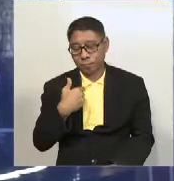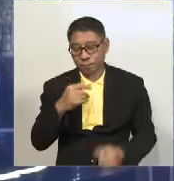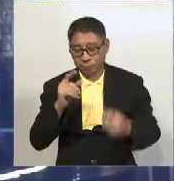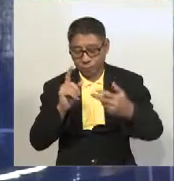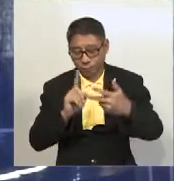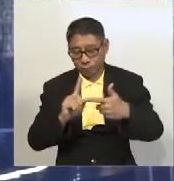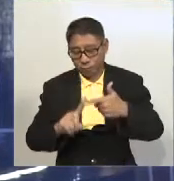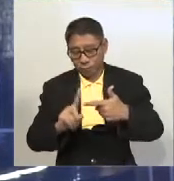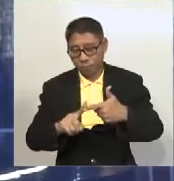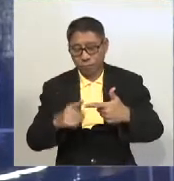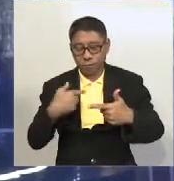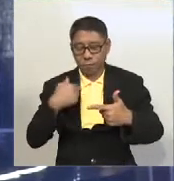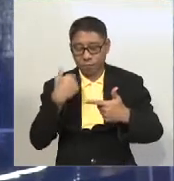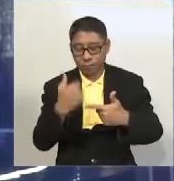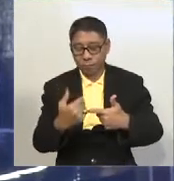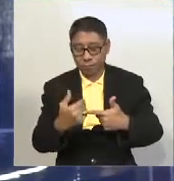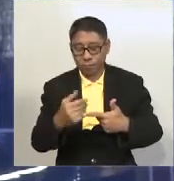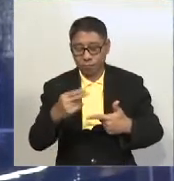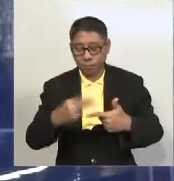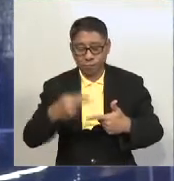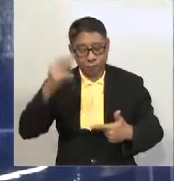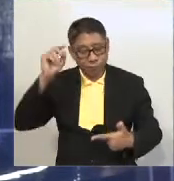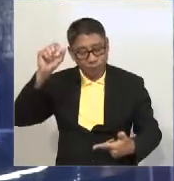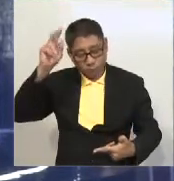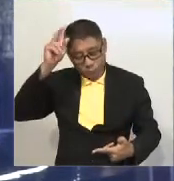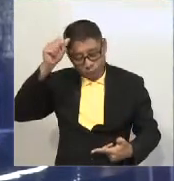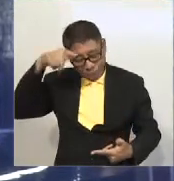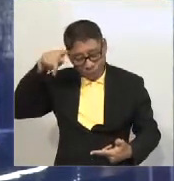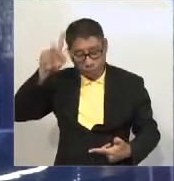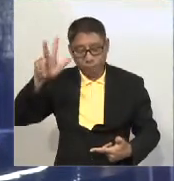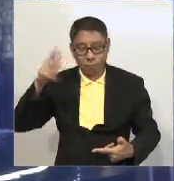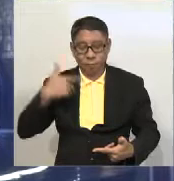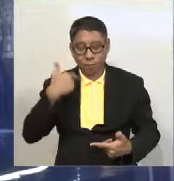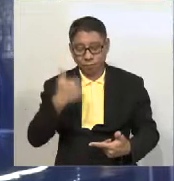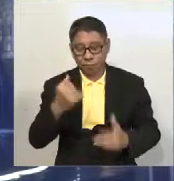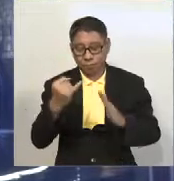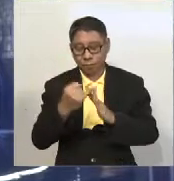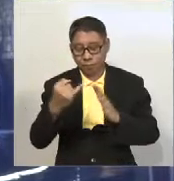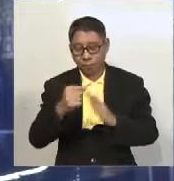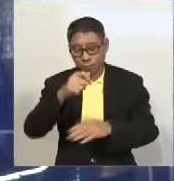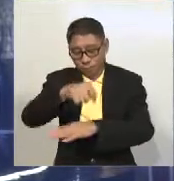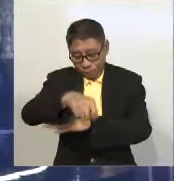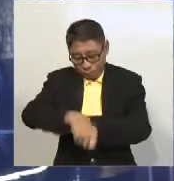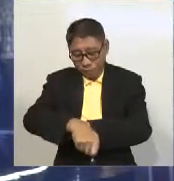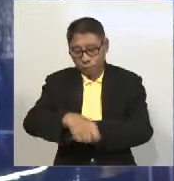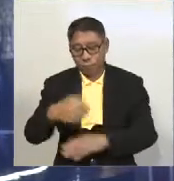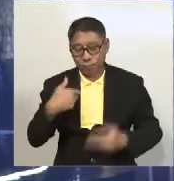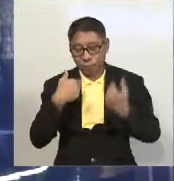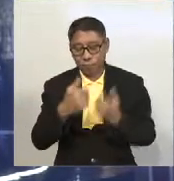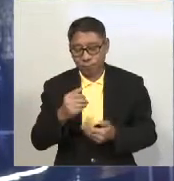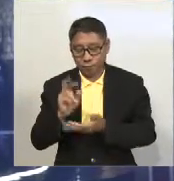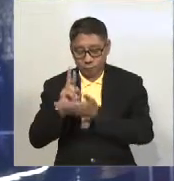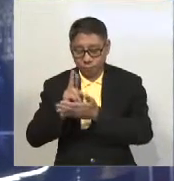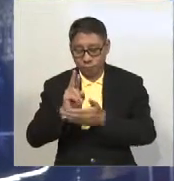ส่วนรางวัลรองชนะเลิศอันดับหนึ่งได้แก่นายภาคินปิติภูวะเดชากุลจังหวัดนครราชสีมาครับ